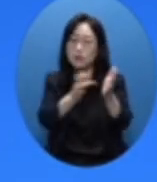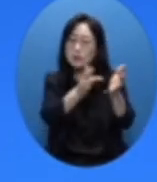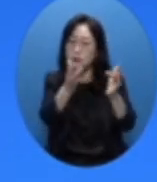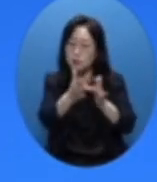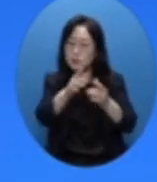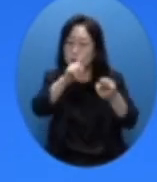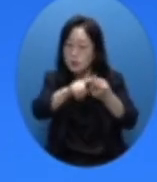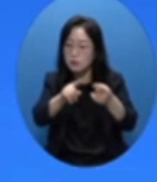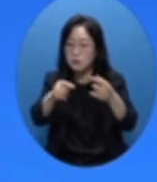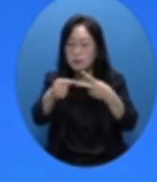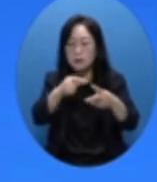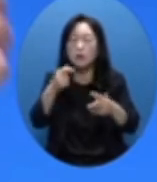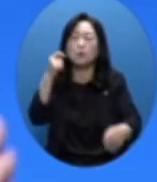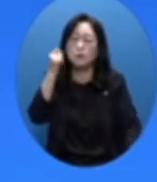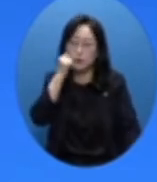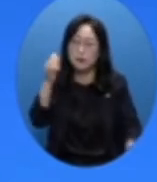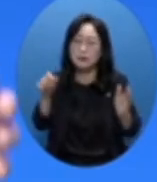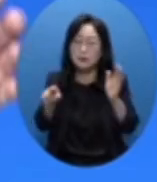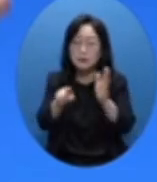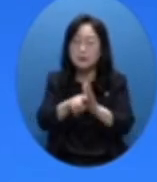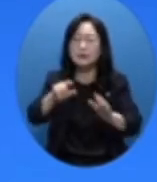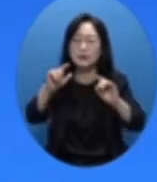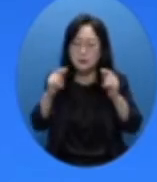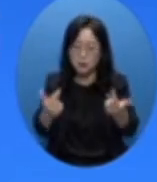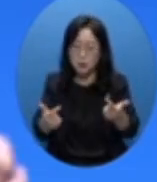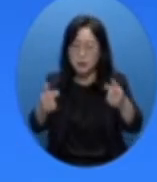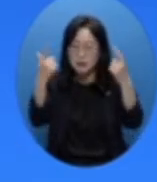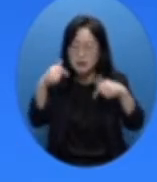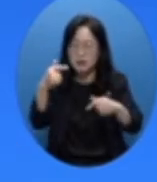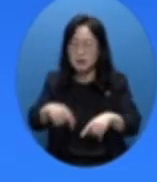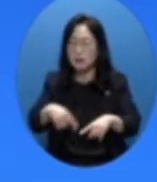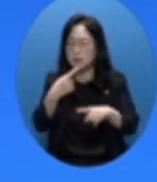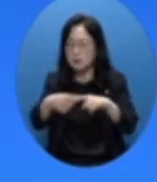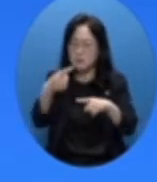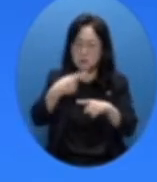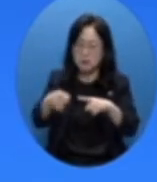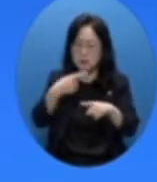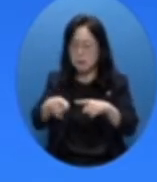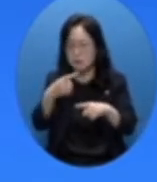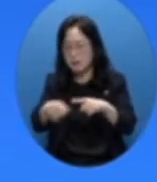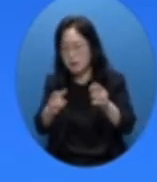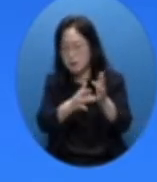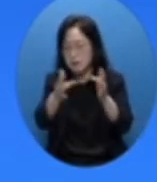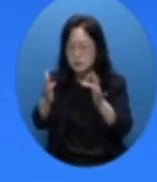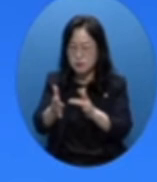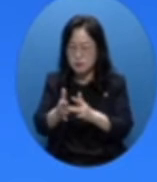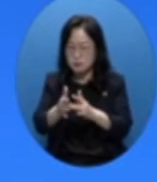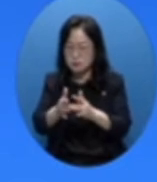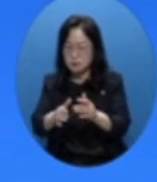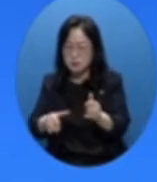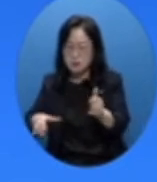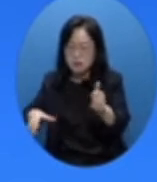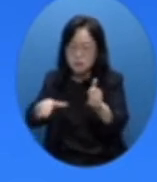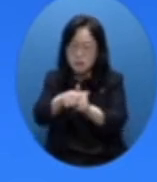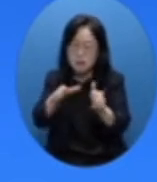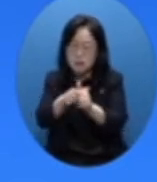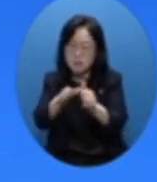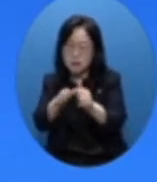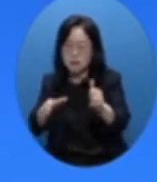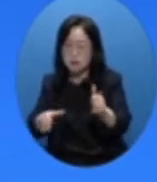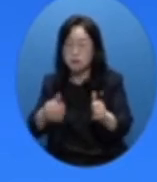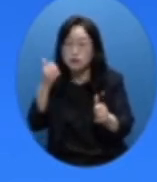못하고 믿지 않고 비판적으로 예수님을 공유했던 당시 종교